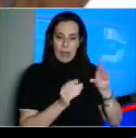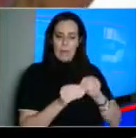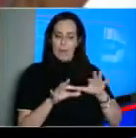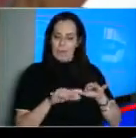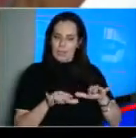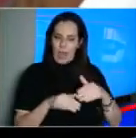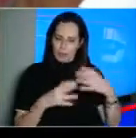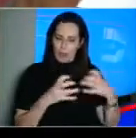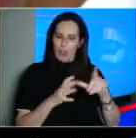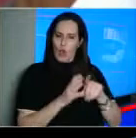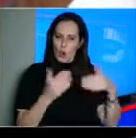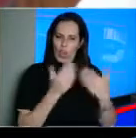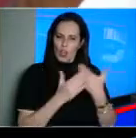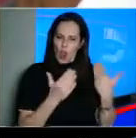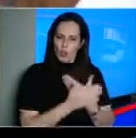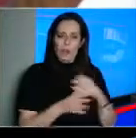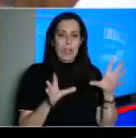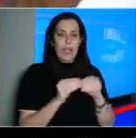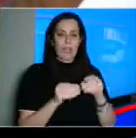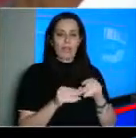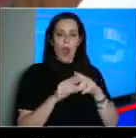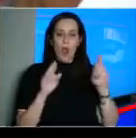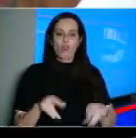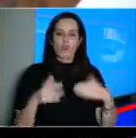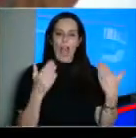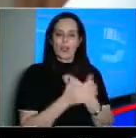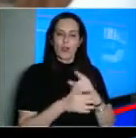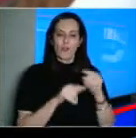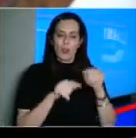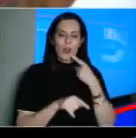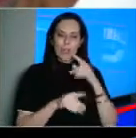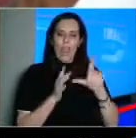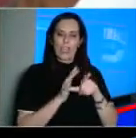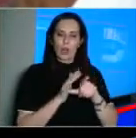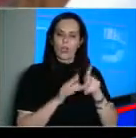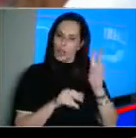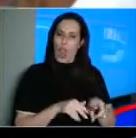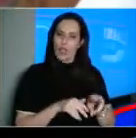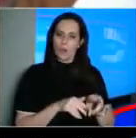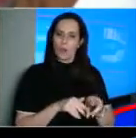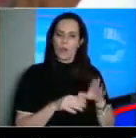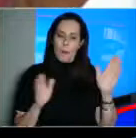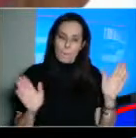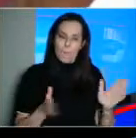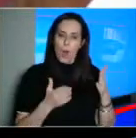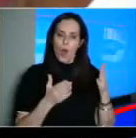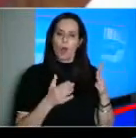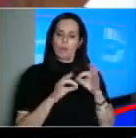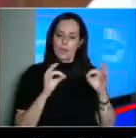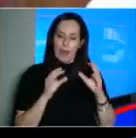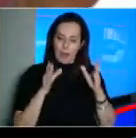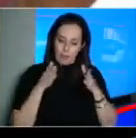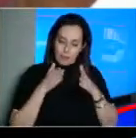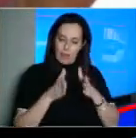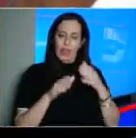סטארט-אפים, יחד עם חברות טכנולוגיות, יחד עם הרשות לחדשנות, לבוא ולהגיד, הטכנולוגיה קיימת. בואו נמצא דרך